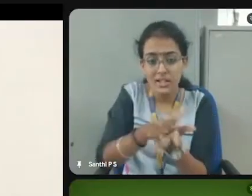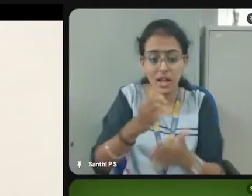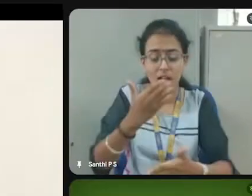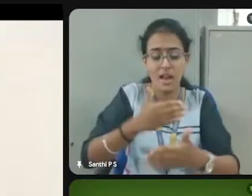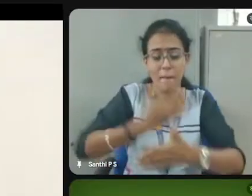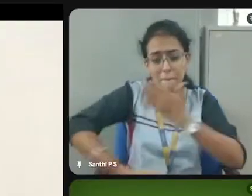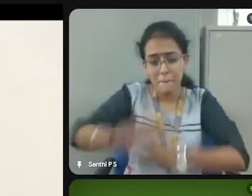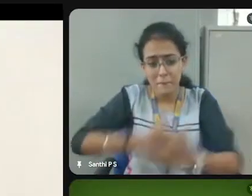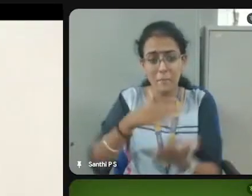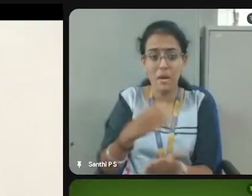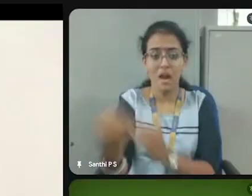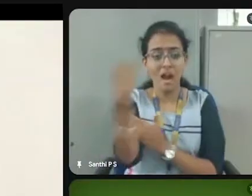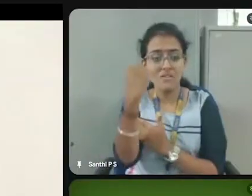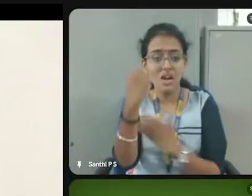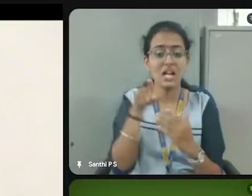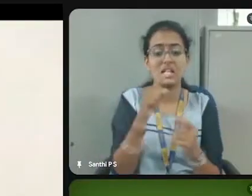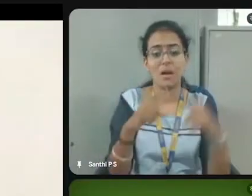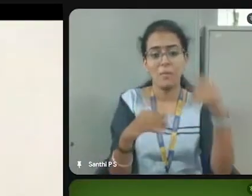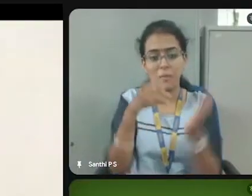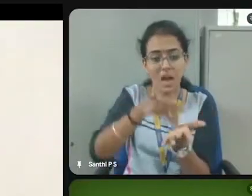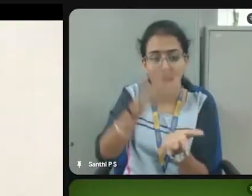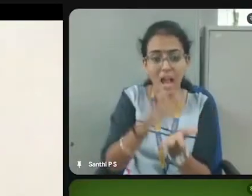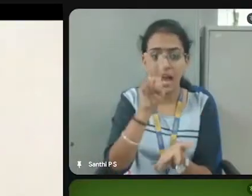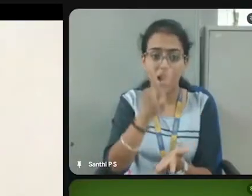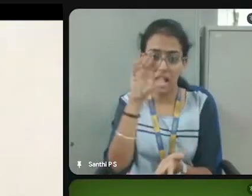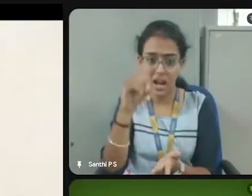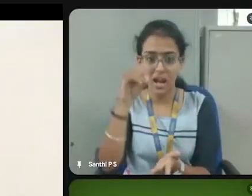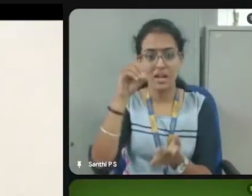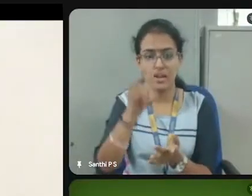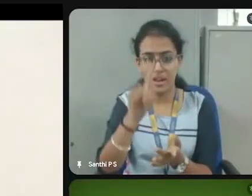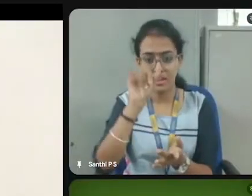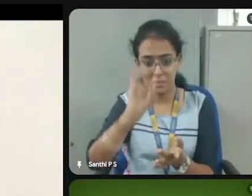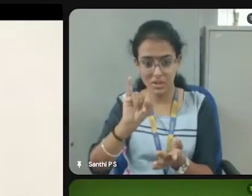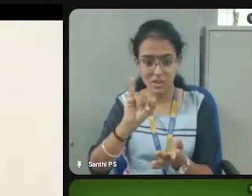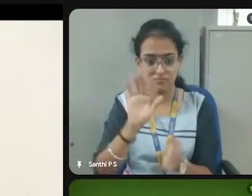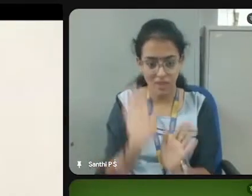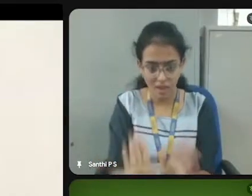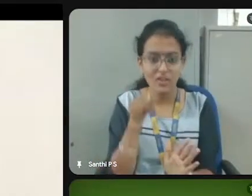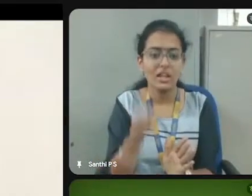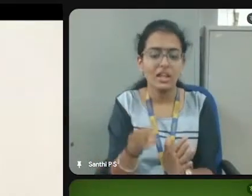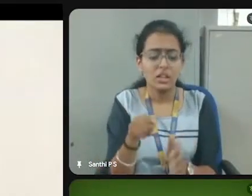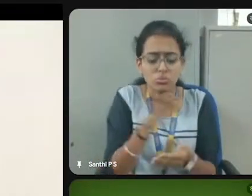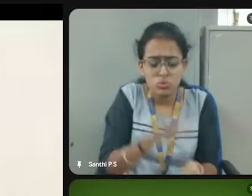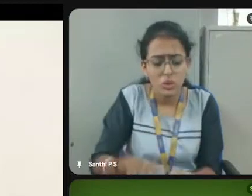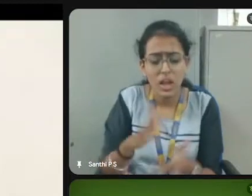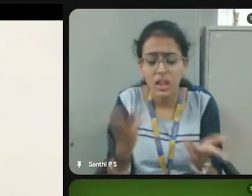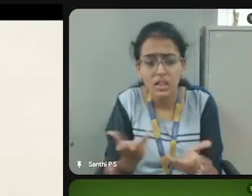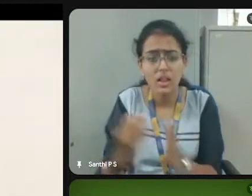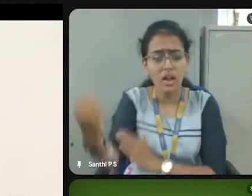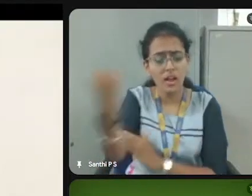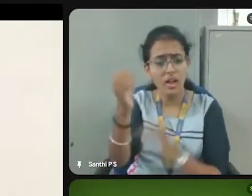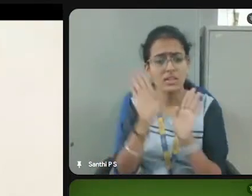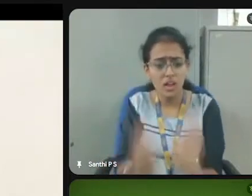ഭിന്നശേഷി അവകാശ നിയമം 2016 നിലവിൽ വരികയും നമ്മുടെ കുഞ്ഞുങ്ങൾക്ക് എന്തൊക്കെ അവകാശങ്ങളുണ്ടെന്നും ഈ